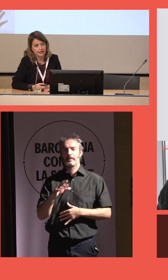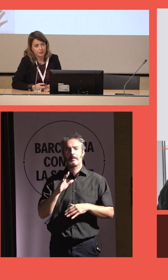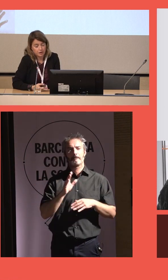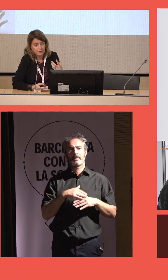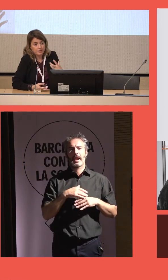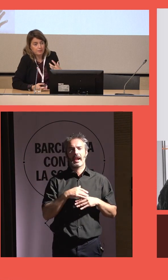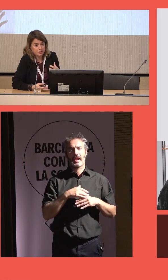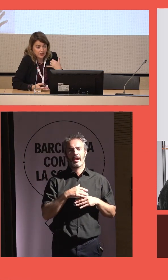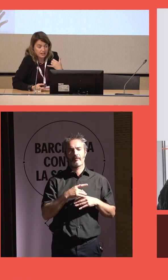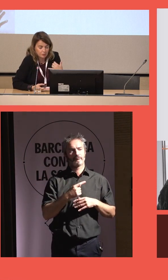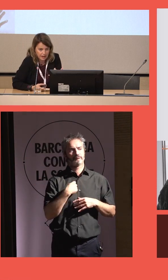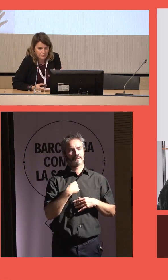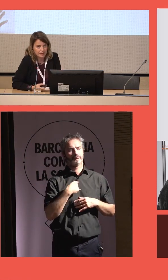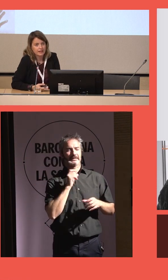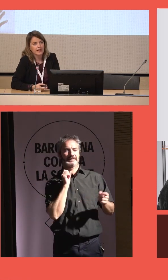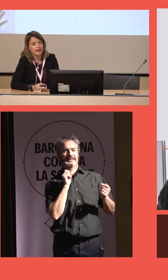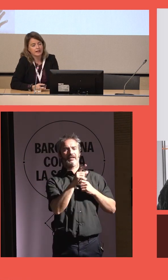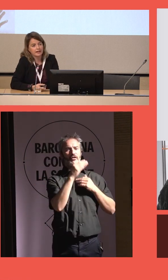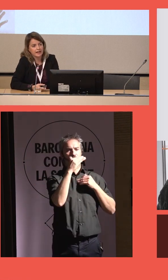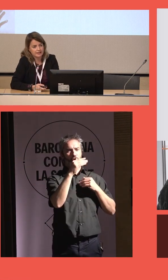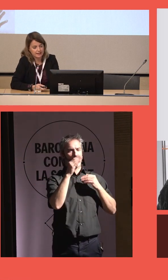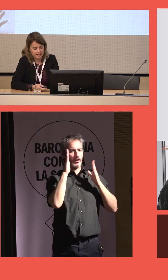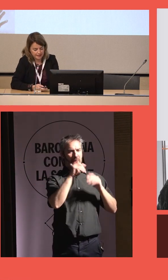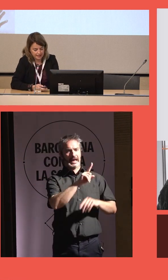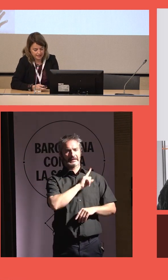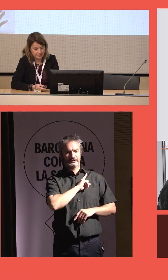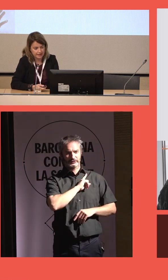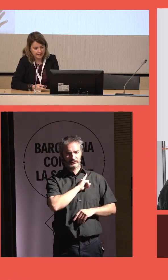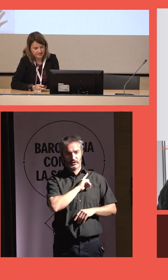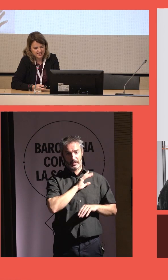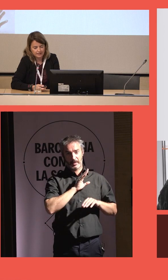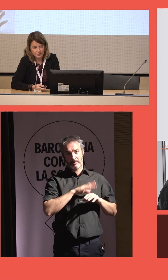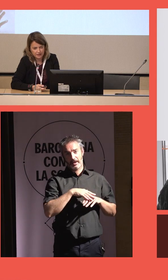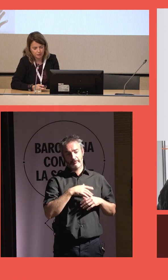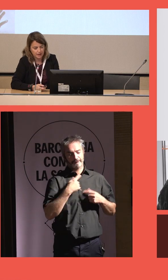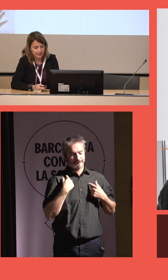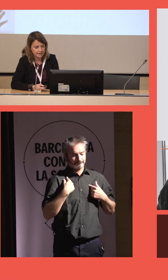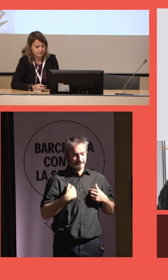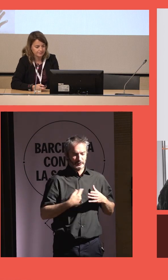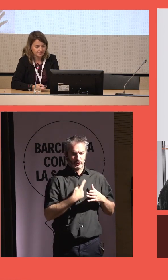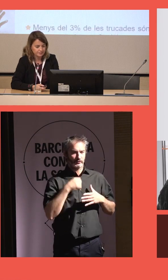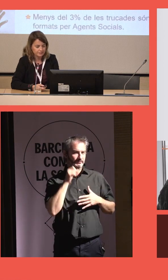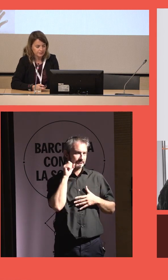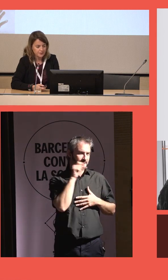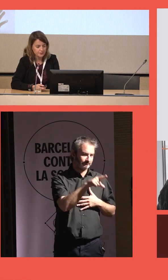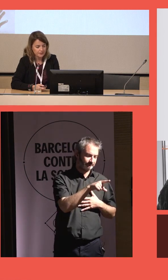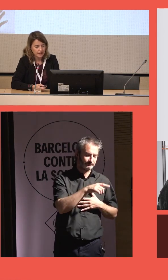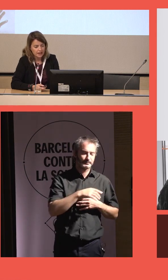atendre vull dir com a ser persona que trucava en cas de sentir aquest sentiment de soledat